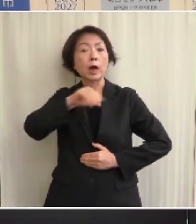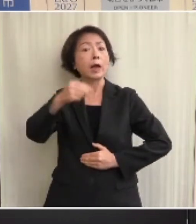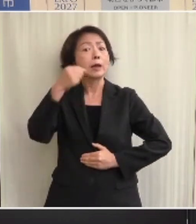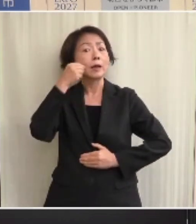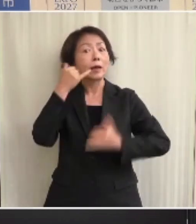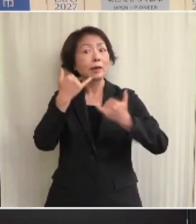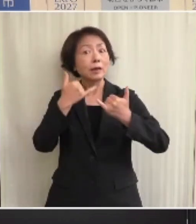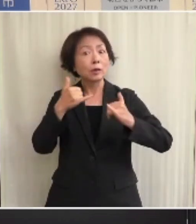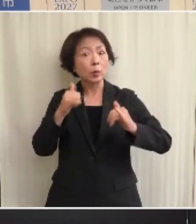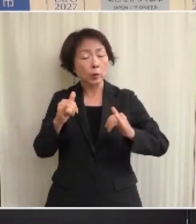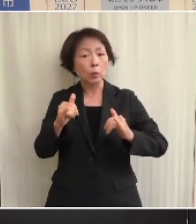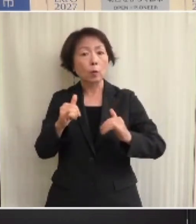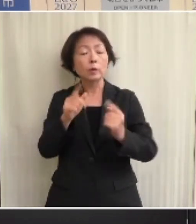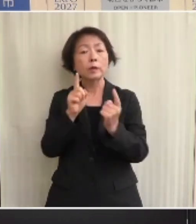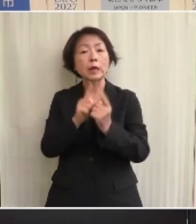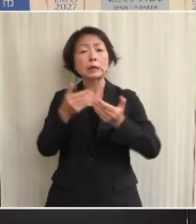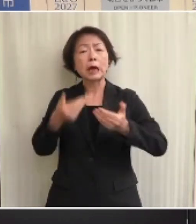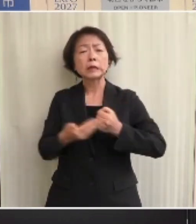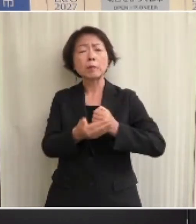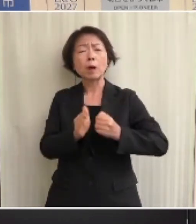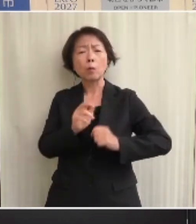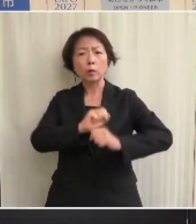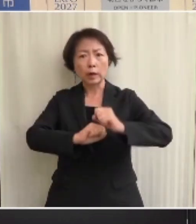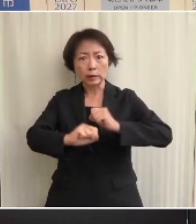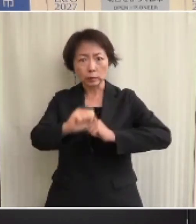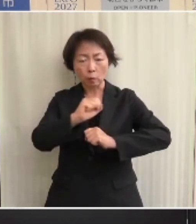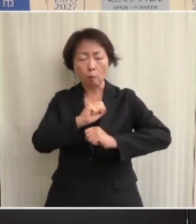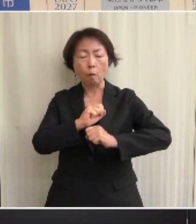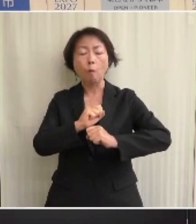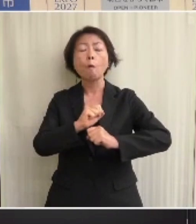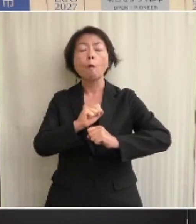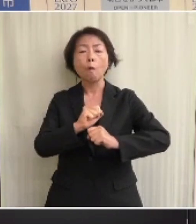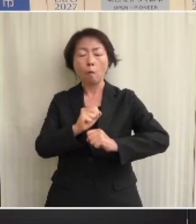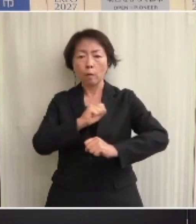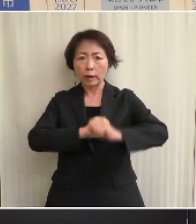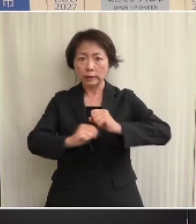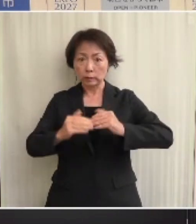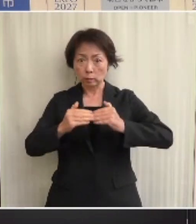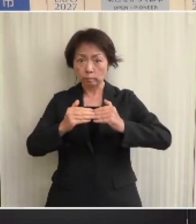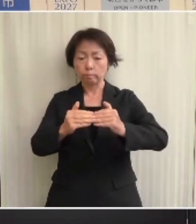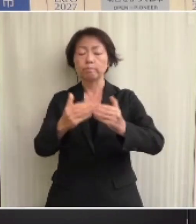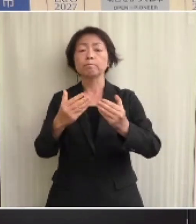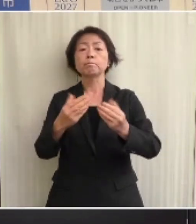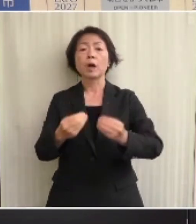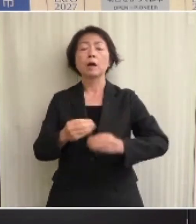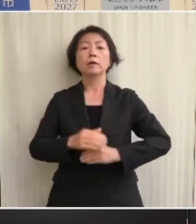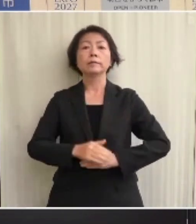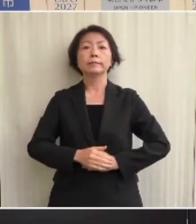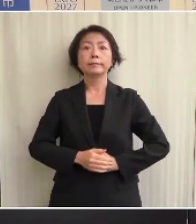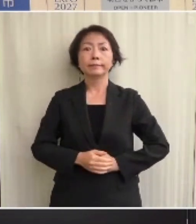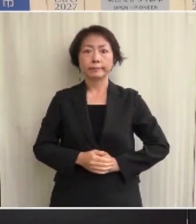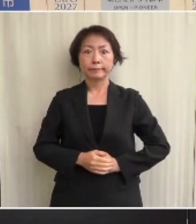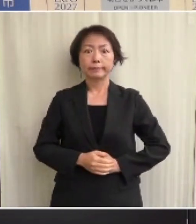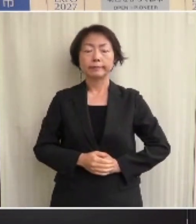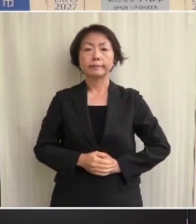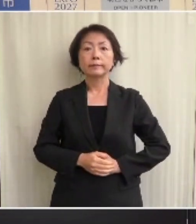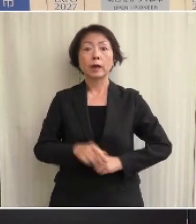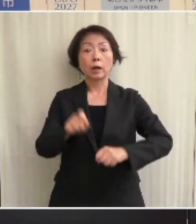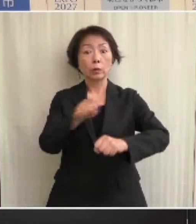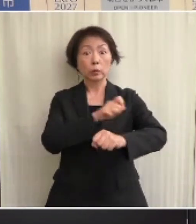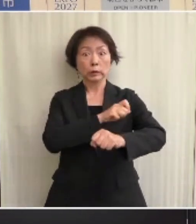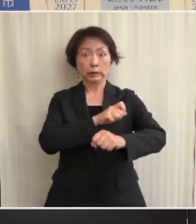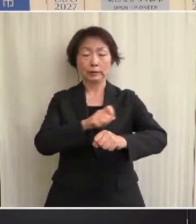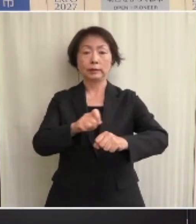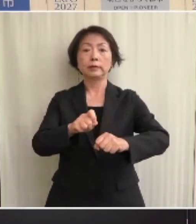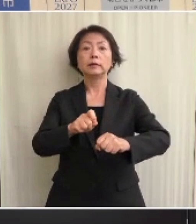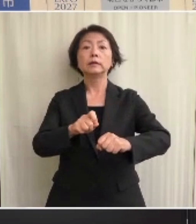者の対策にこれまで弾力的に取り組んでまいりました。で、特にです